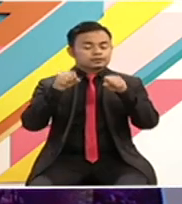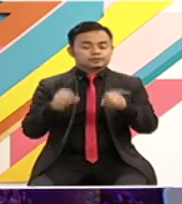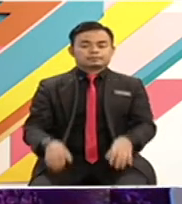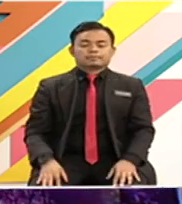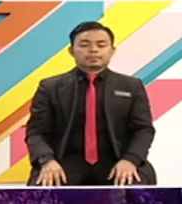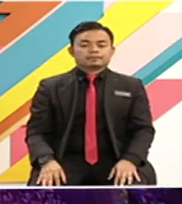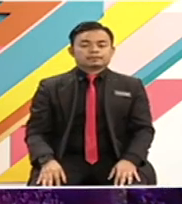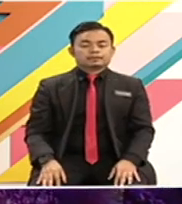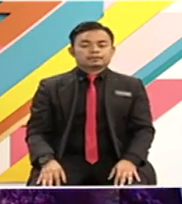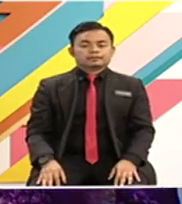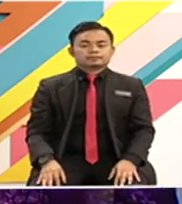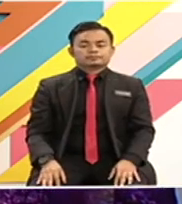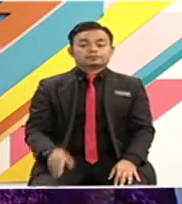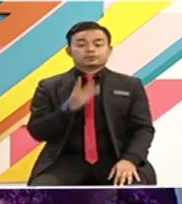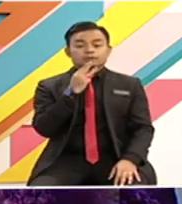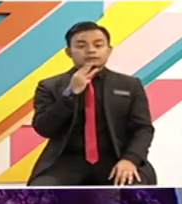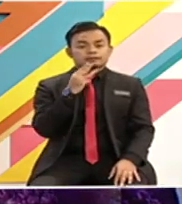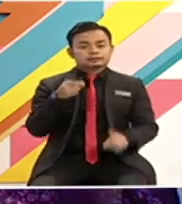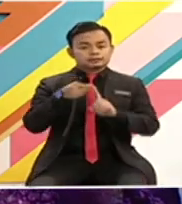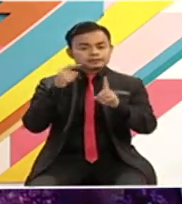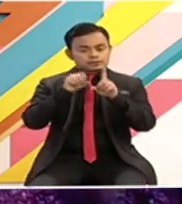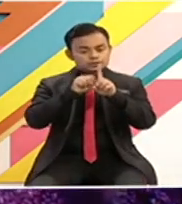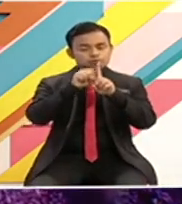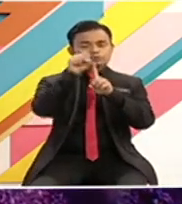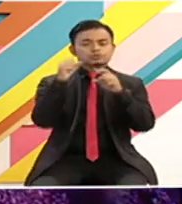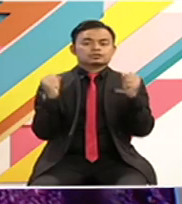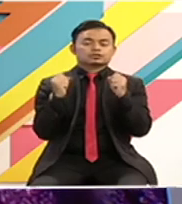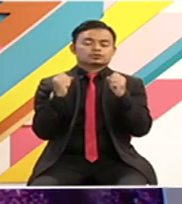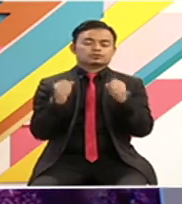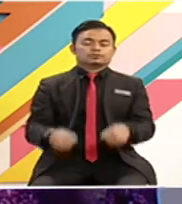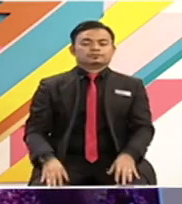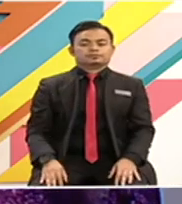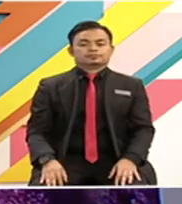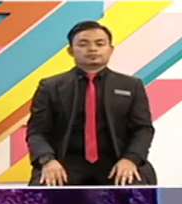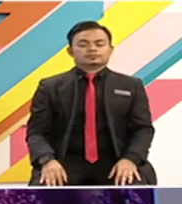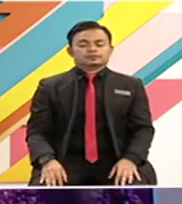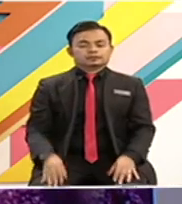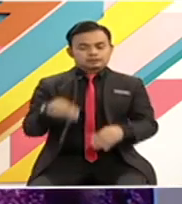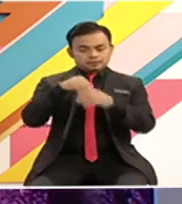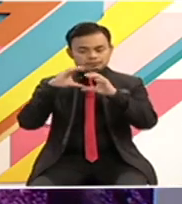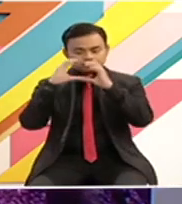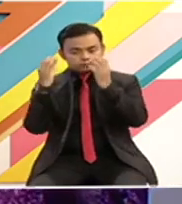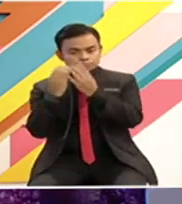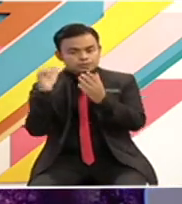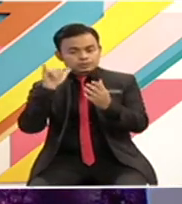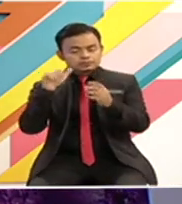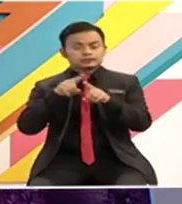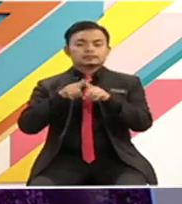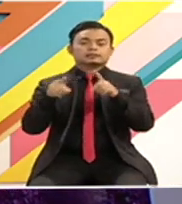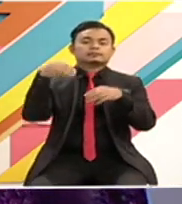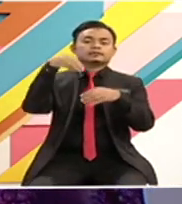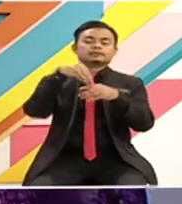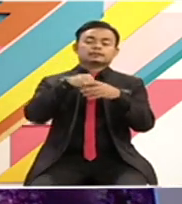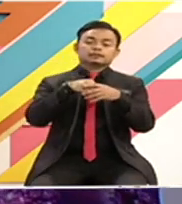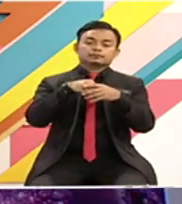warna daripada suhu Sejuk nih warna biru dan ungu Oke daripada kelompok yang sama tetapi dalam karya seni sekutu cego masuk